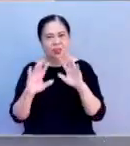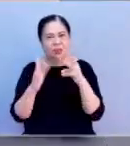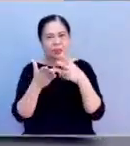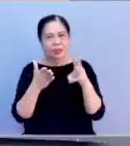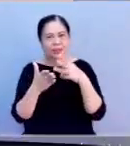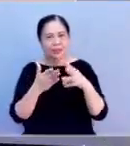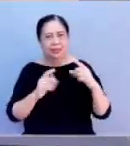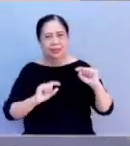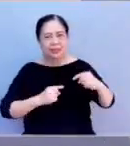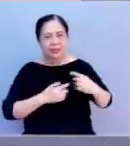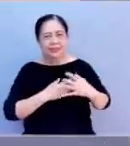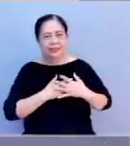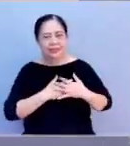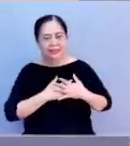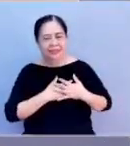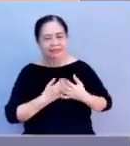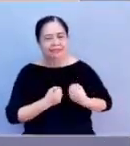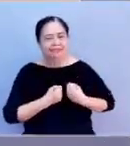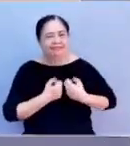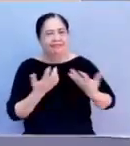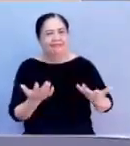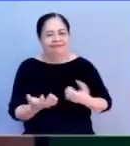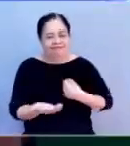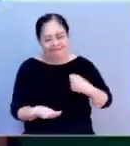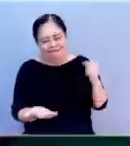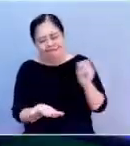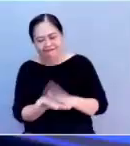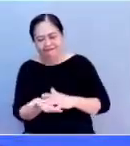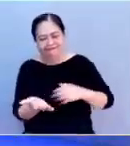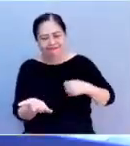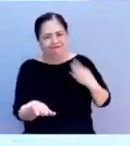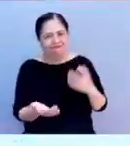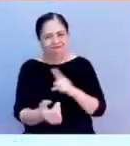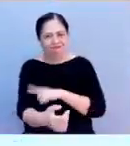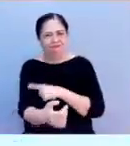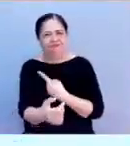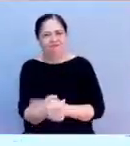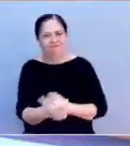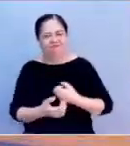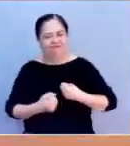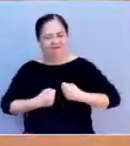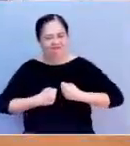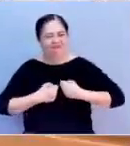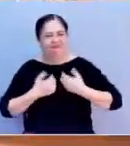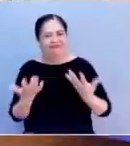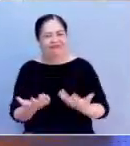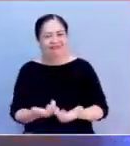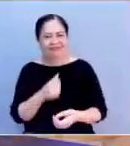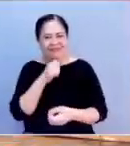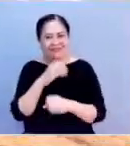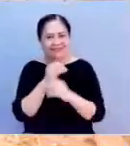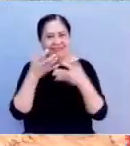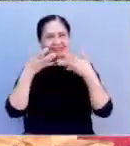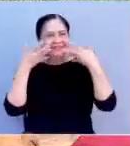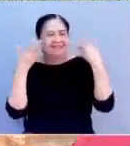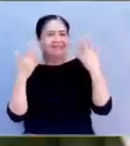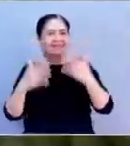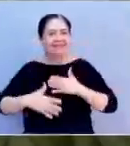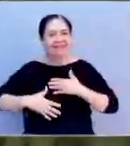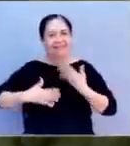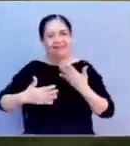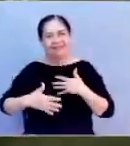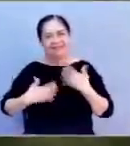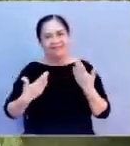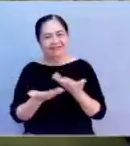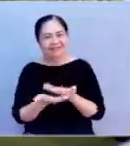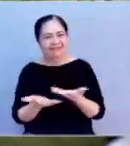pain, pagkakitaan. Yes, turn the pain into power. Into gain. Pero alam mo, hindi halata. Dahil napaka-festive at napaka-happy nito mga gawa mo.